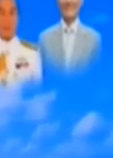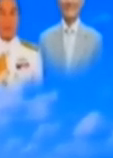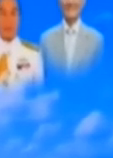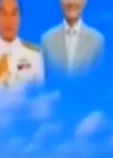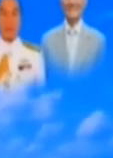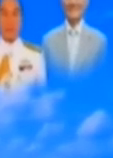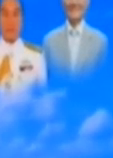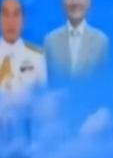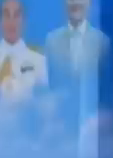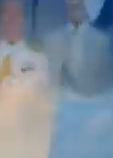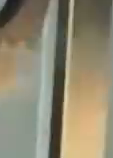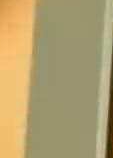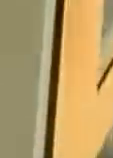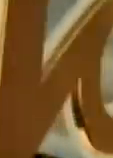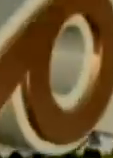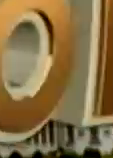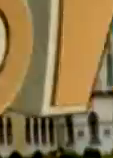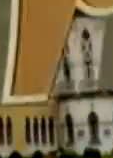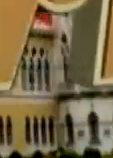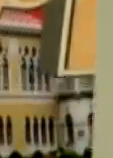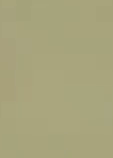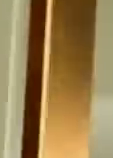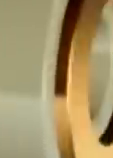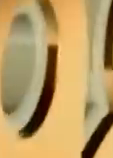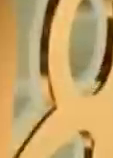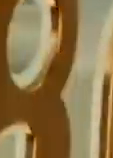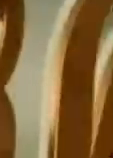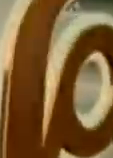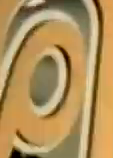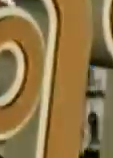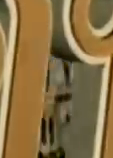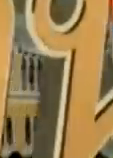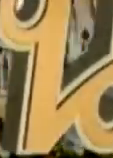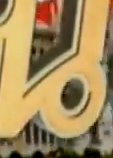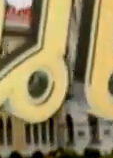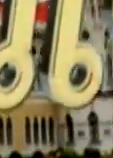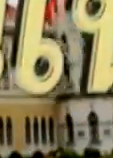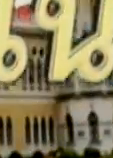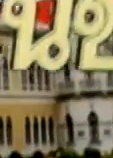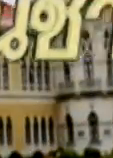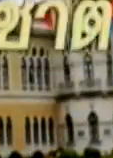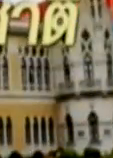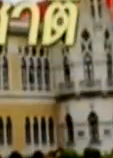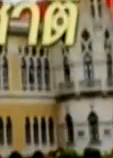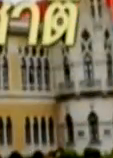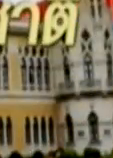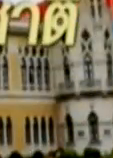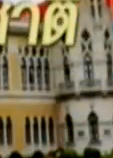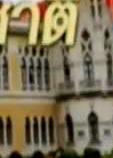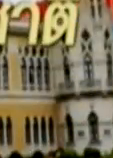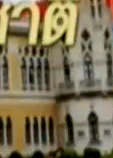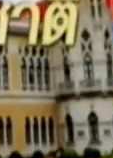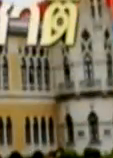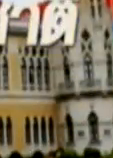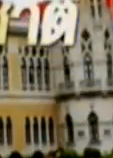าแผ่นดินจะดีในไม่ช้าขอคืนความสุขให้เธอประชา